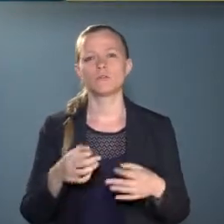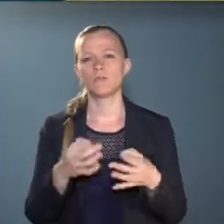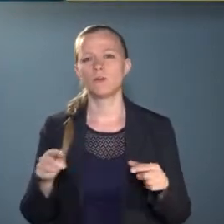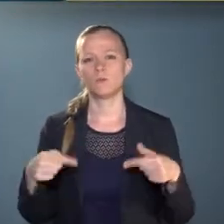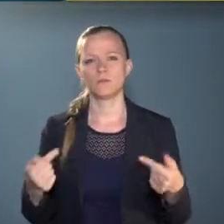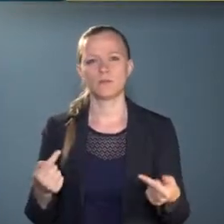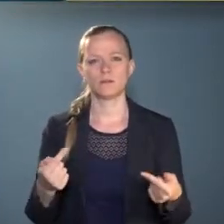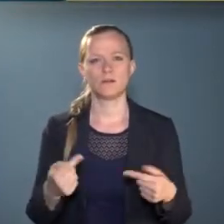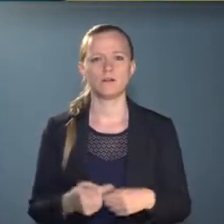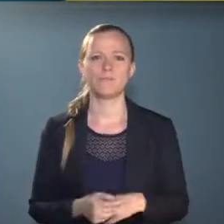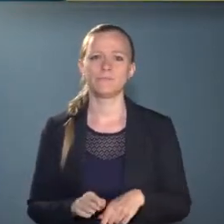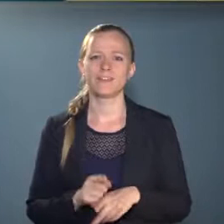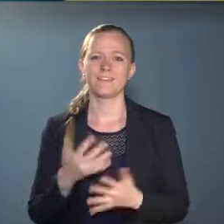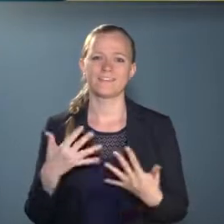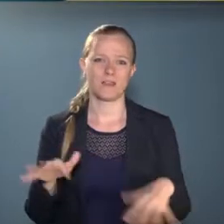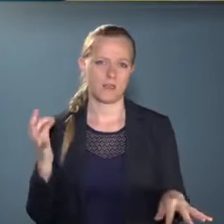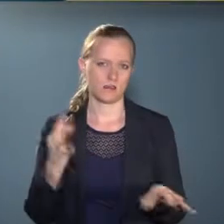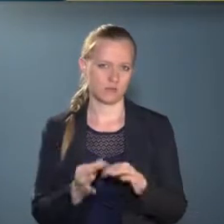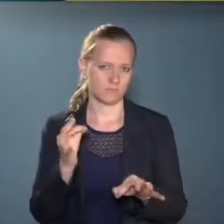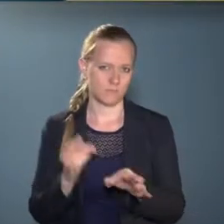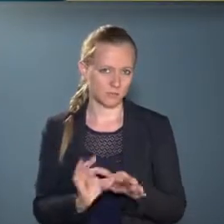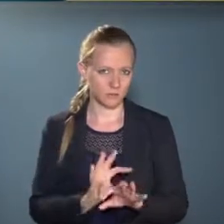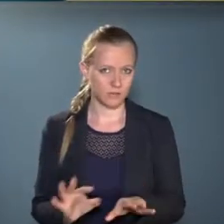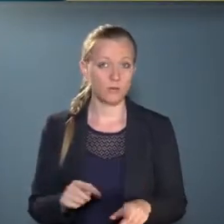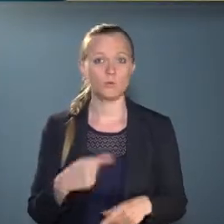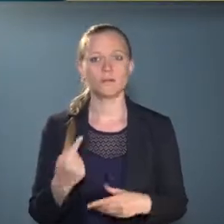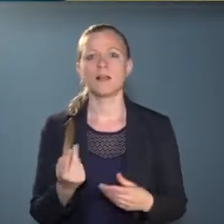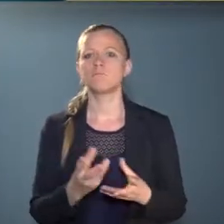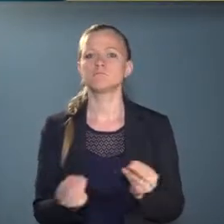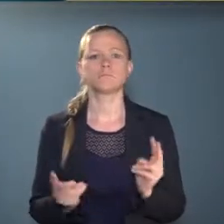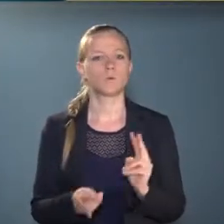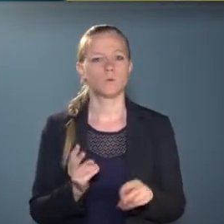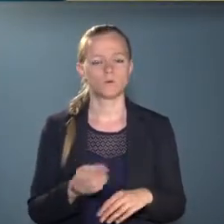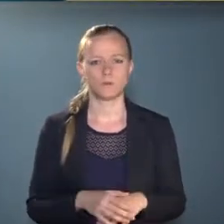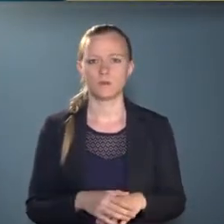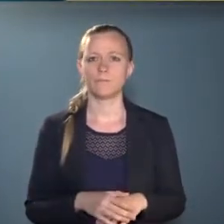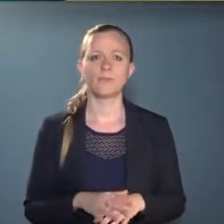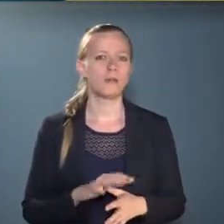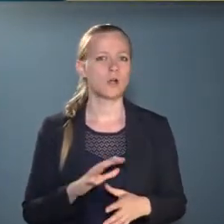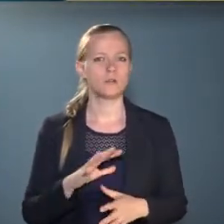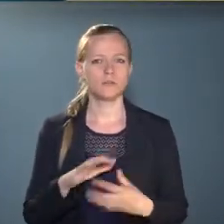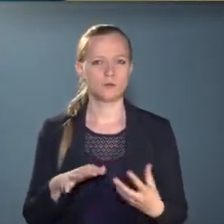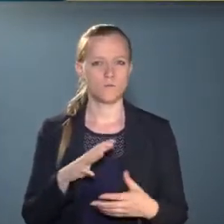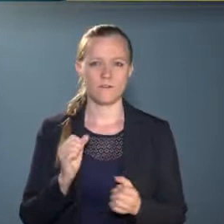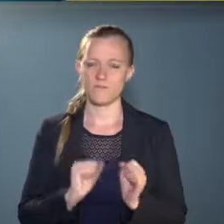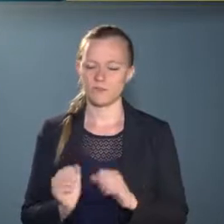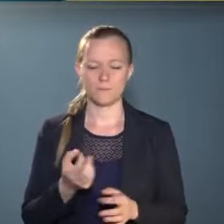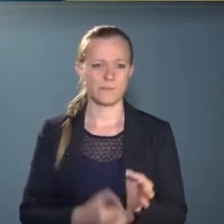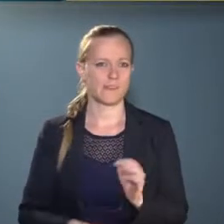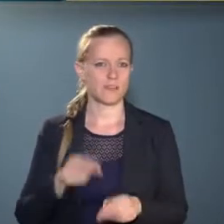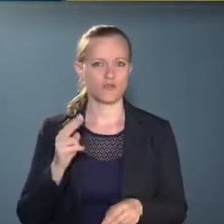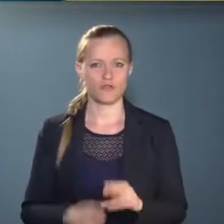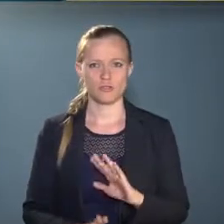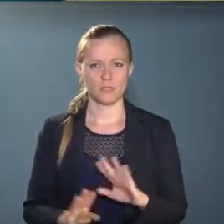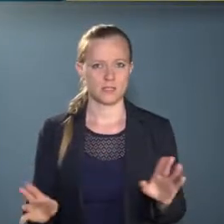ilyen kár esetbe következik, akkor annak az elhárítása. A katasztrófavédelemre teljesen fel van készülve. Én azt gondolom, hogy messze a legjobb